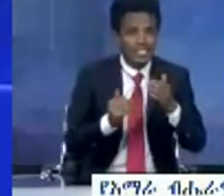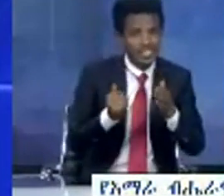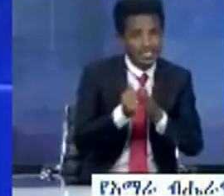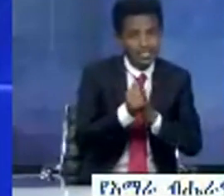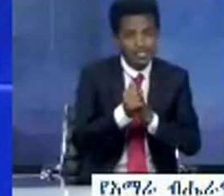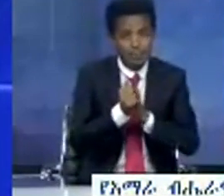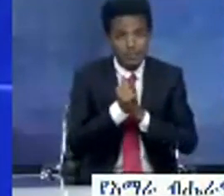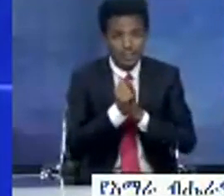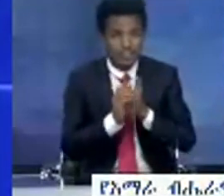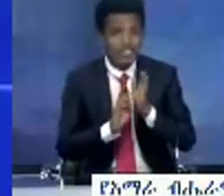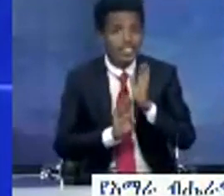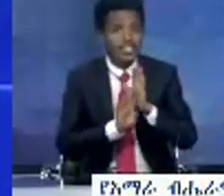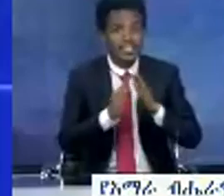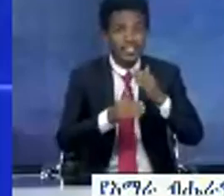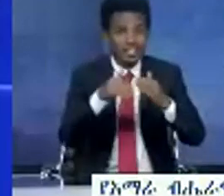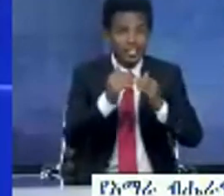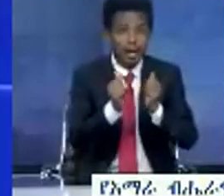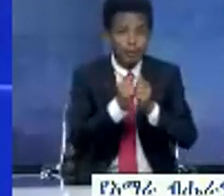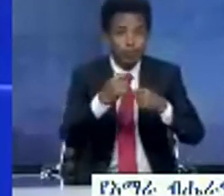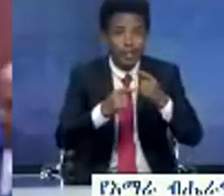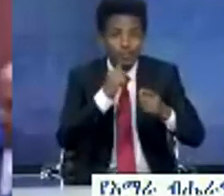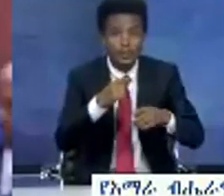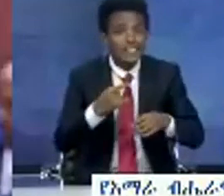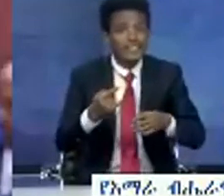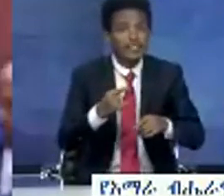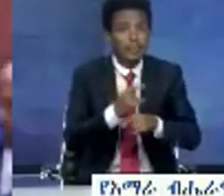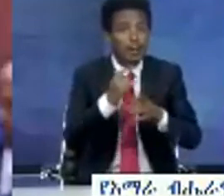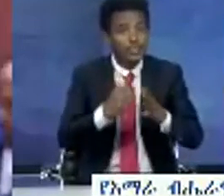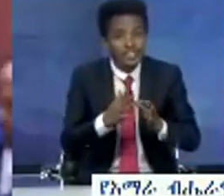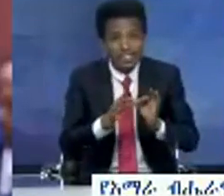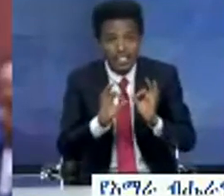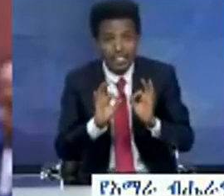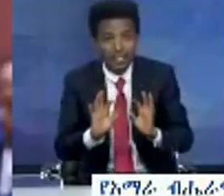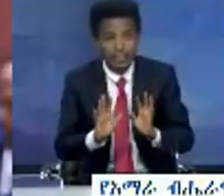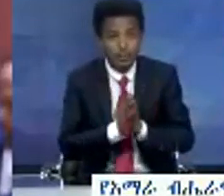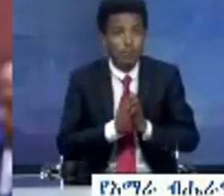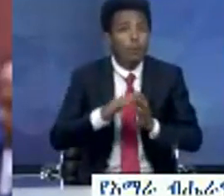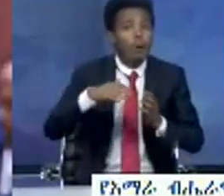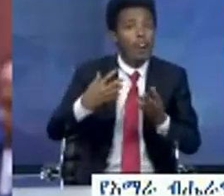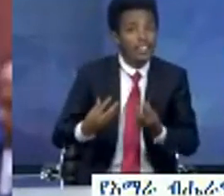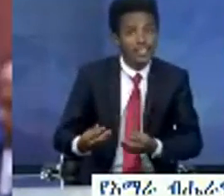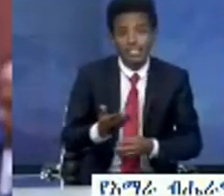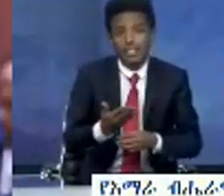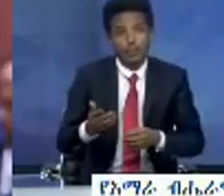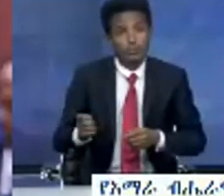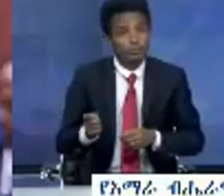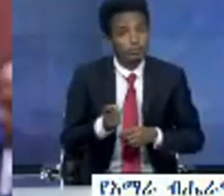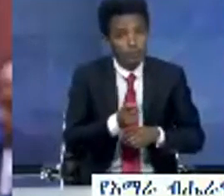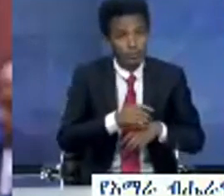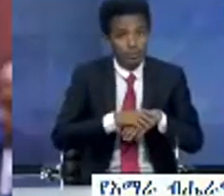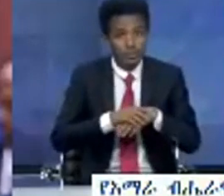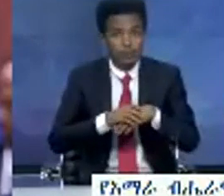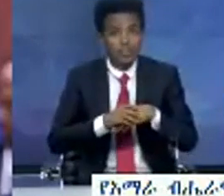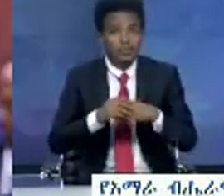አብረው የማይሄዱ ዘመናዊነት የሌላቸው ኋላ ቀር ድርጊቶች ስለሆኑና የሀገራችን ሰላማዊ የፖለቲካ